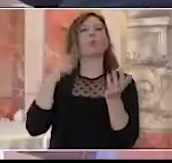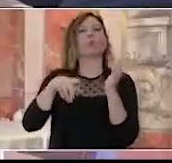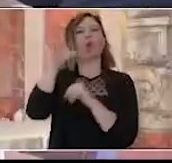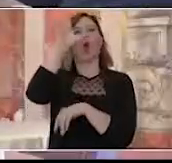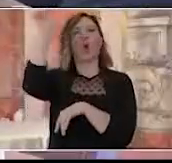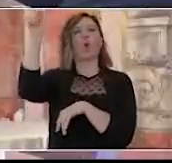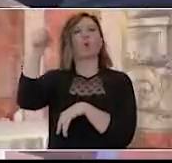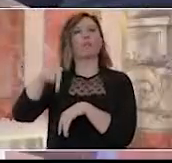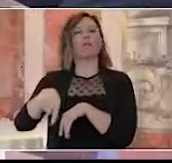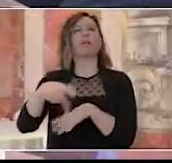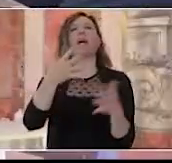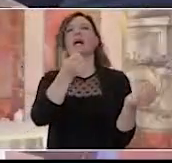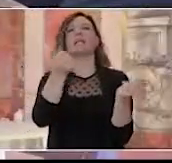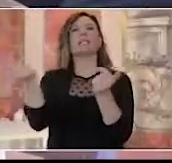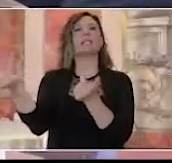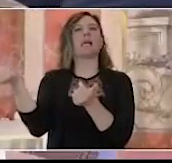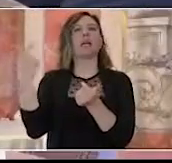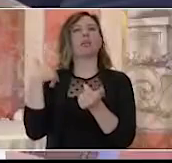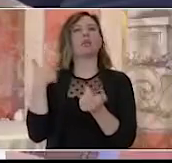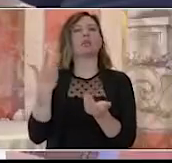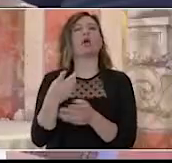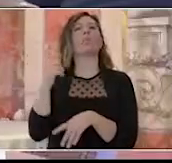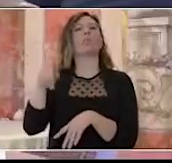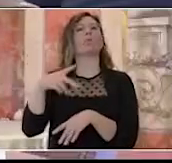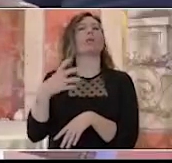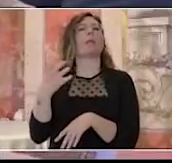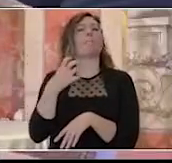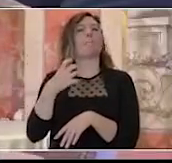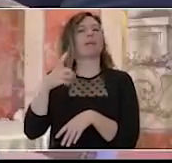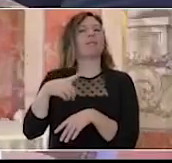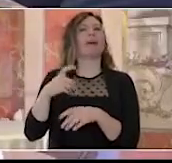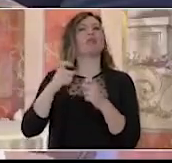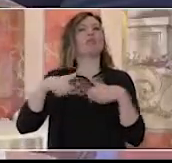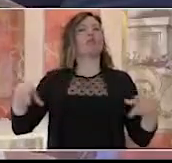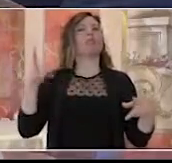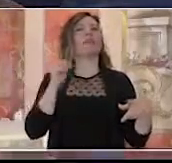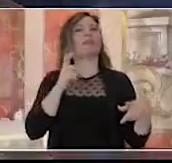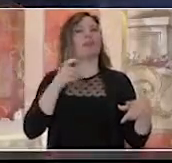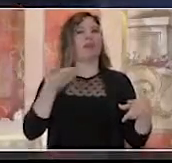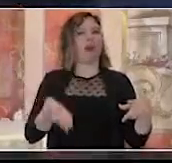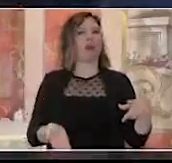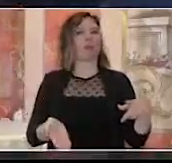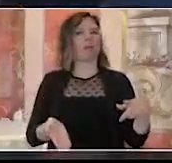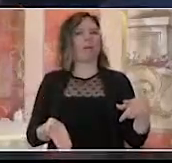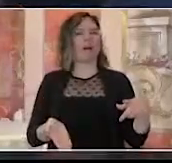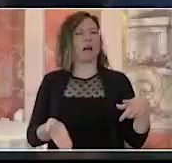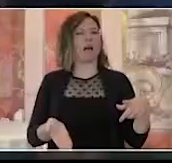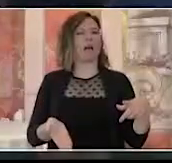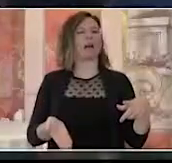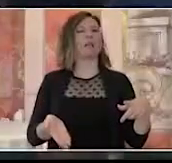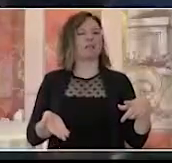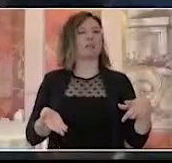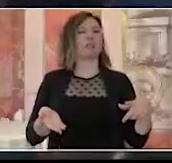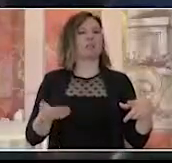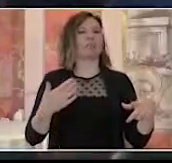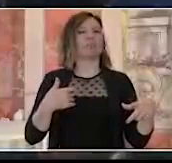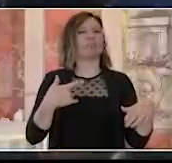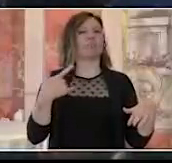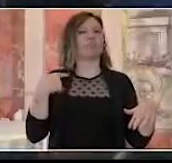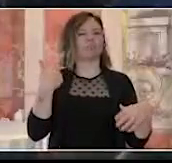per tutti saluto il signor Prefetto dell'Aquila che ci rappresenta tutti come